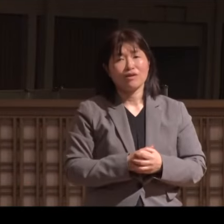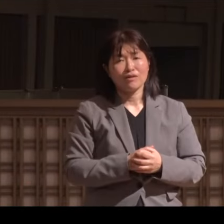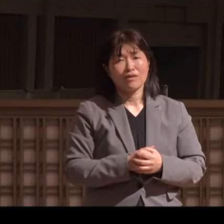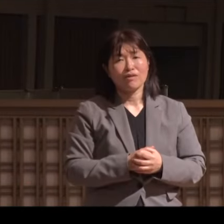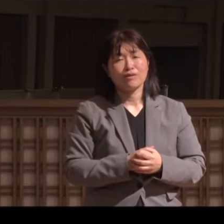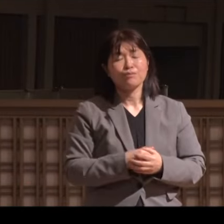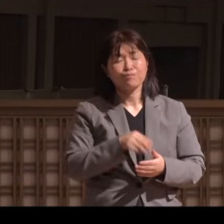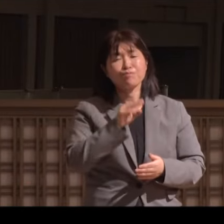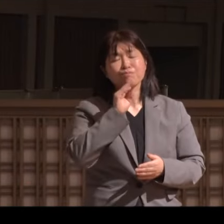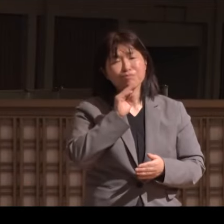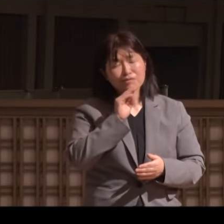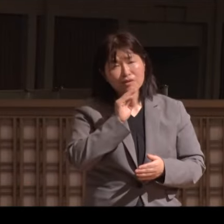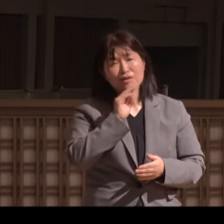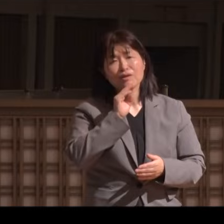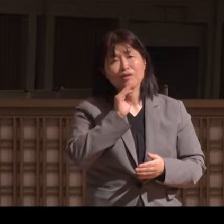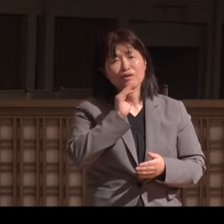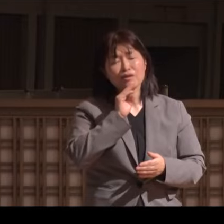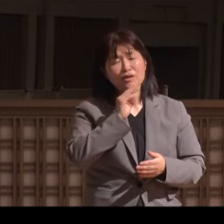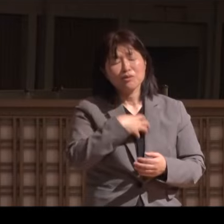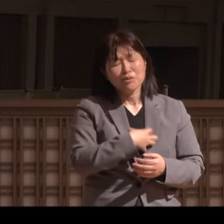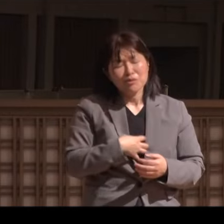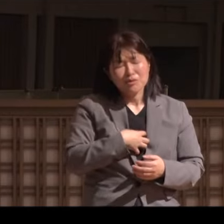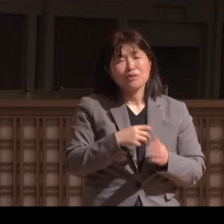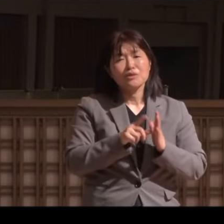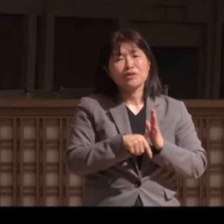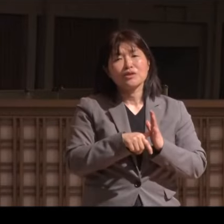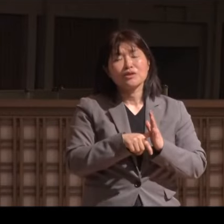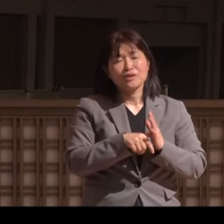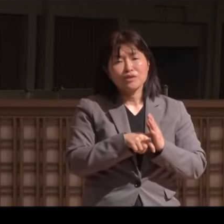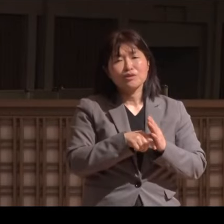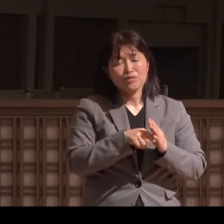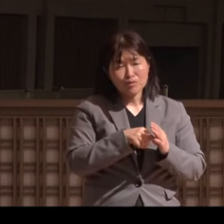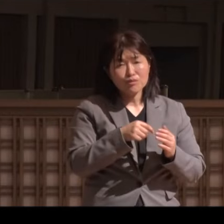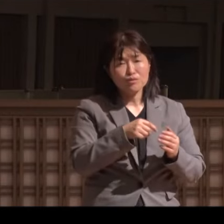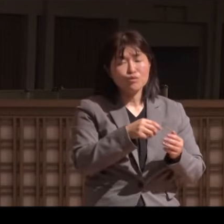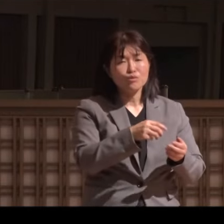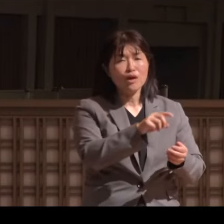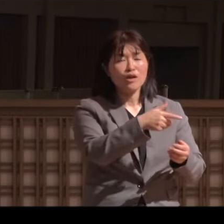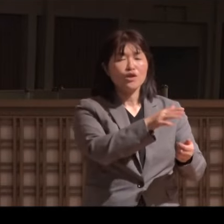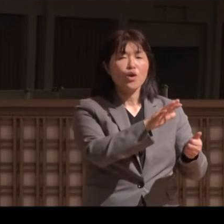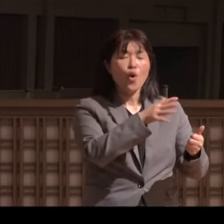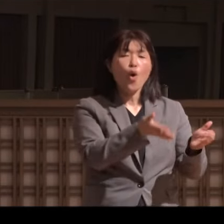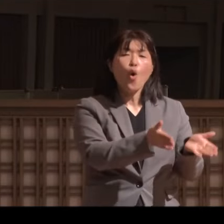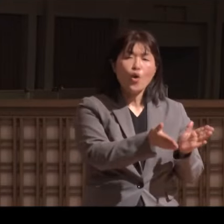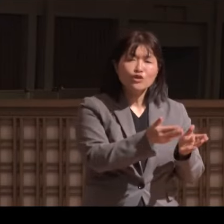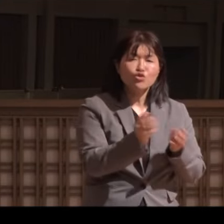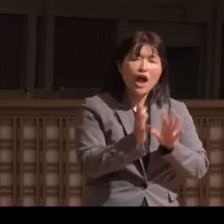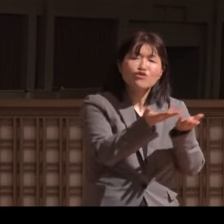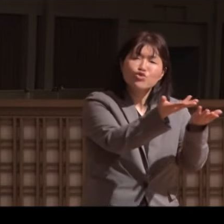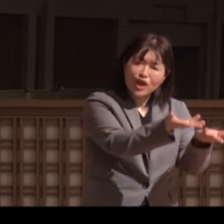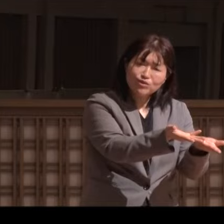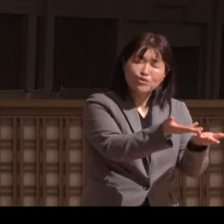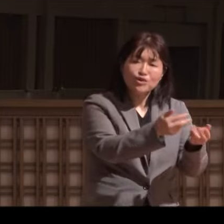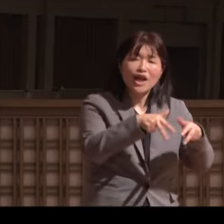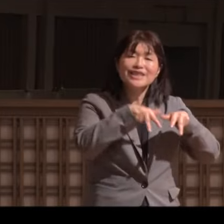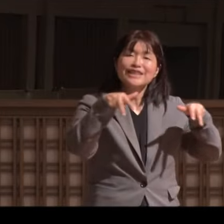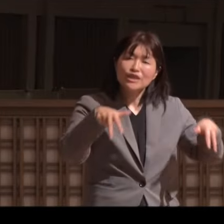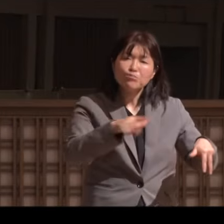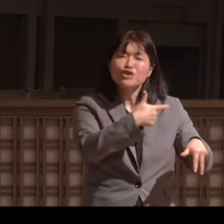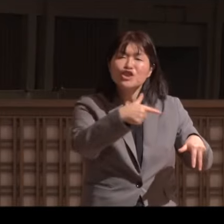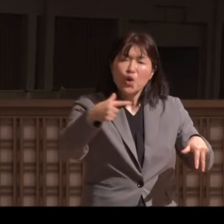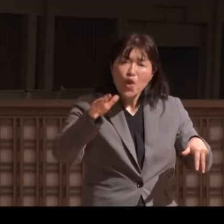ました実際にあの辛い時にはあの病児保育とかを利用したりとかして子供を預かっていただくというようなシステムというのは